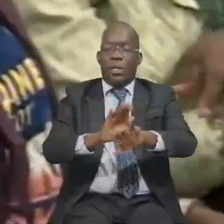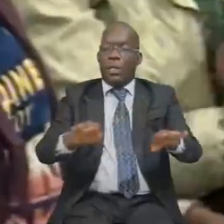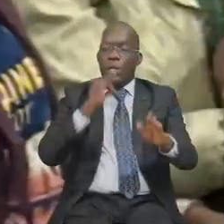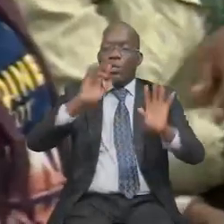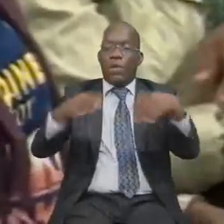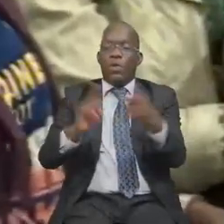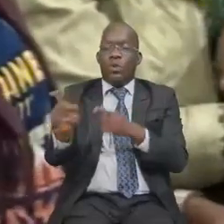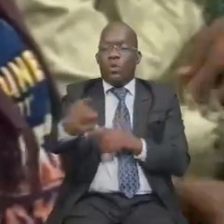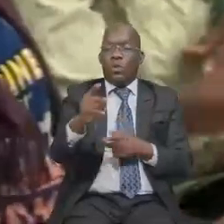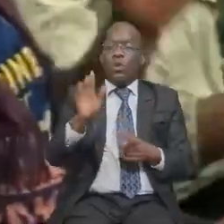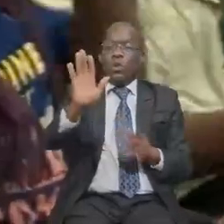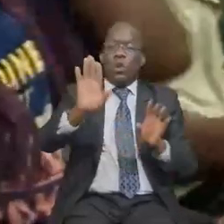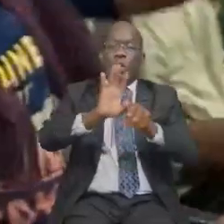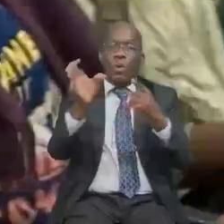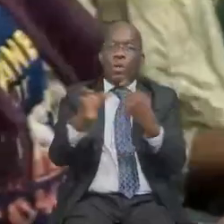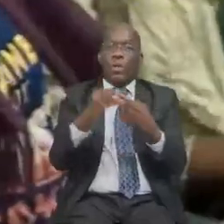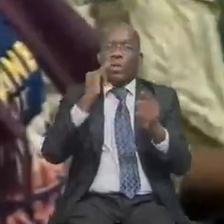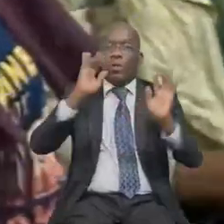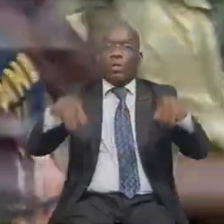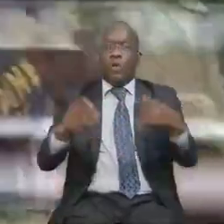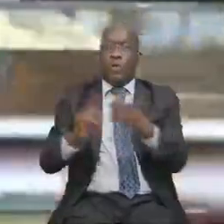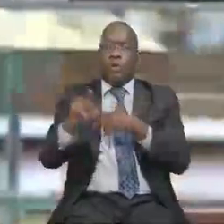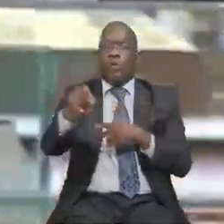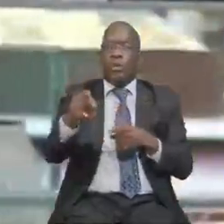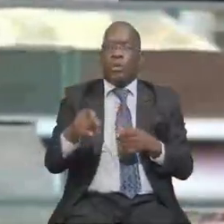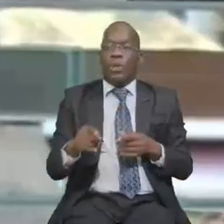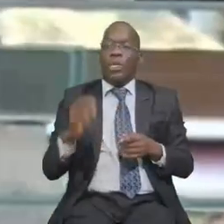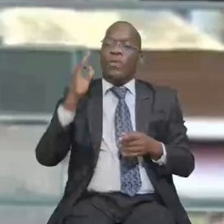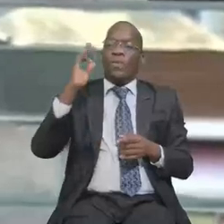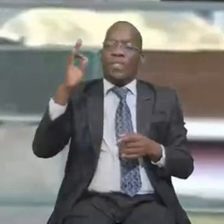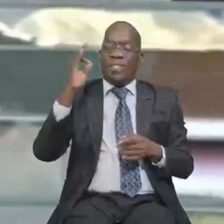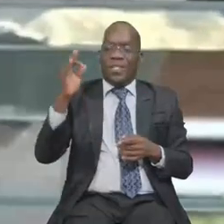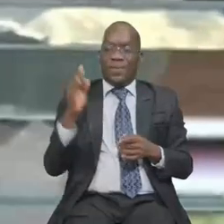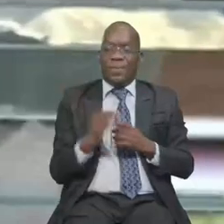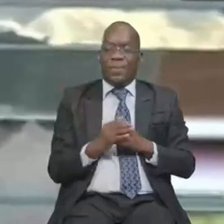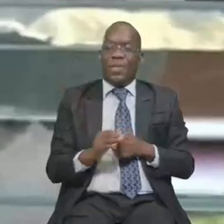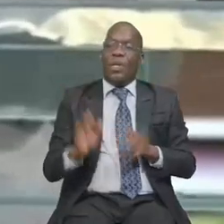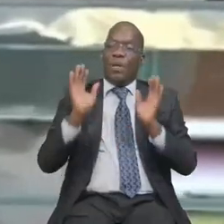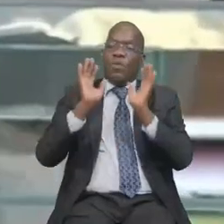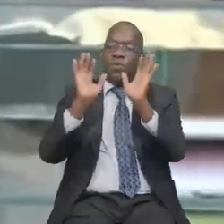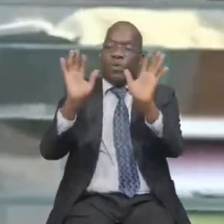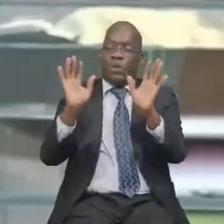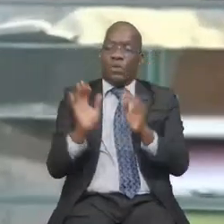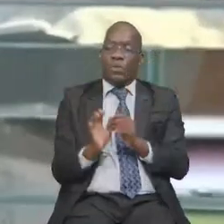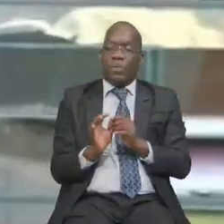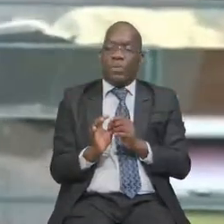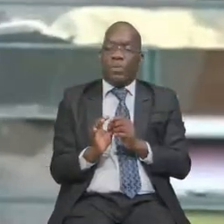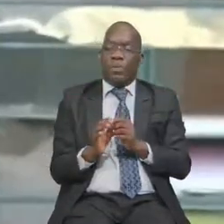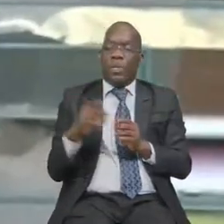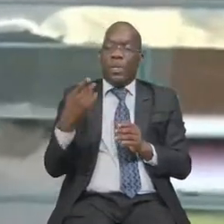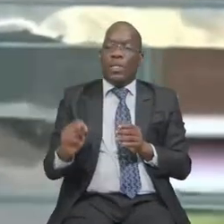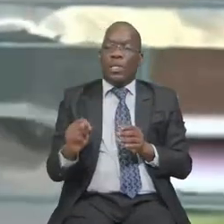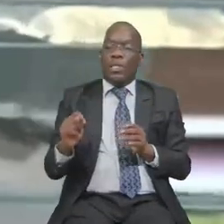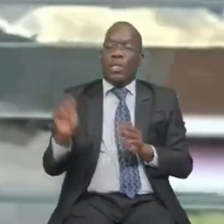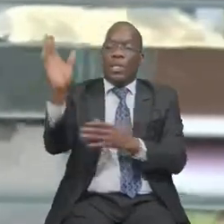Ta communauté t'est donnée. Prêche pour élever la bannière de